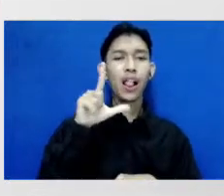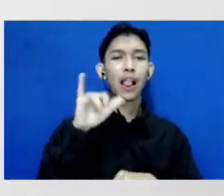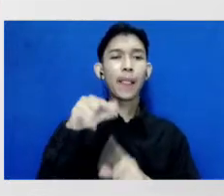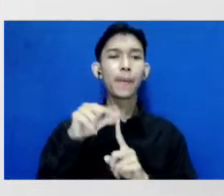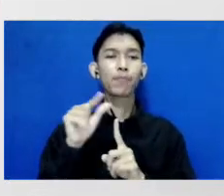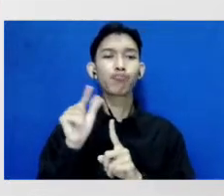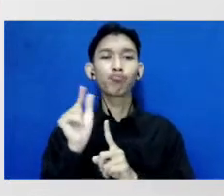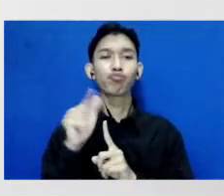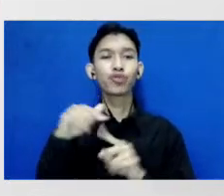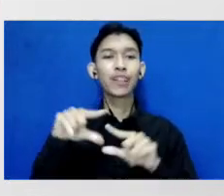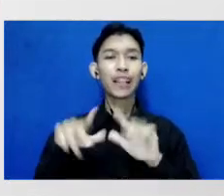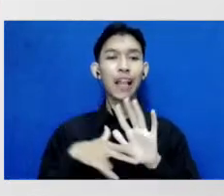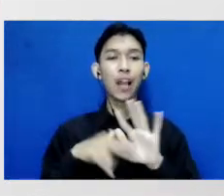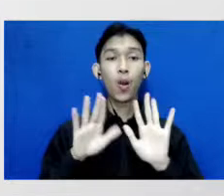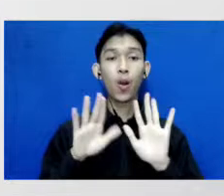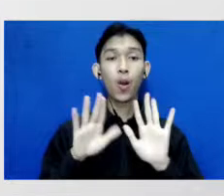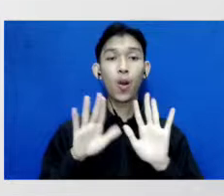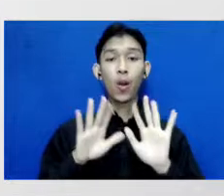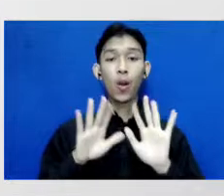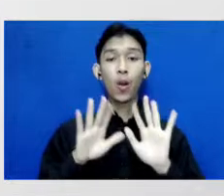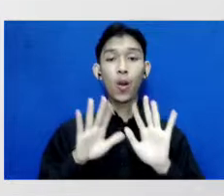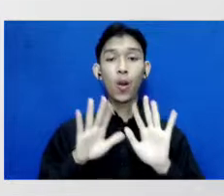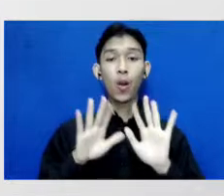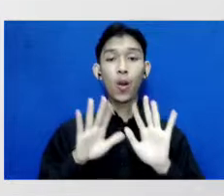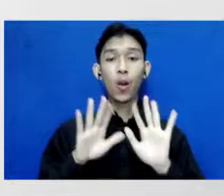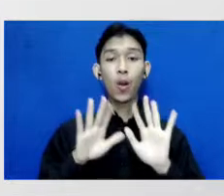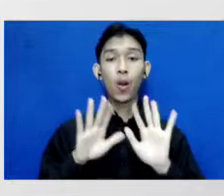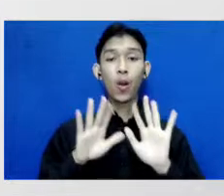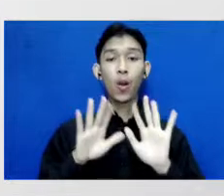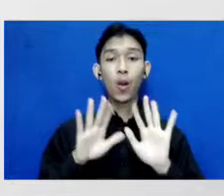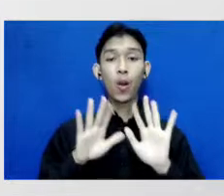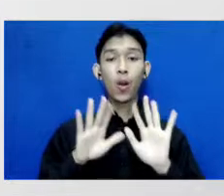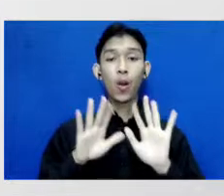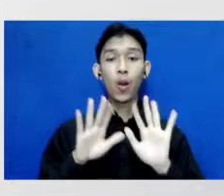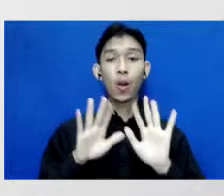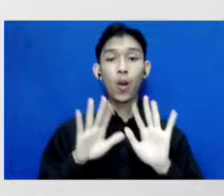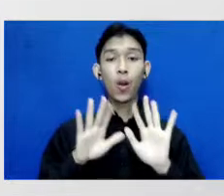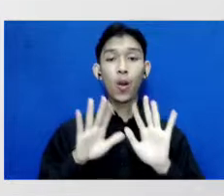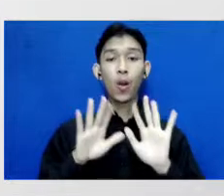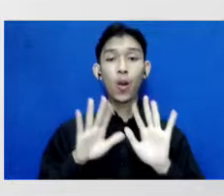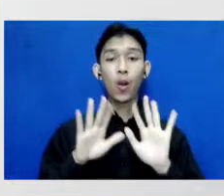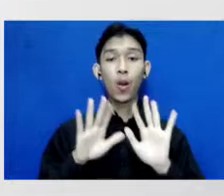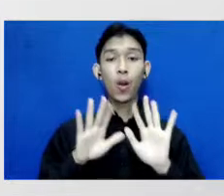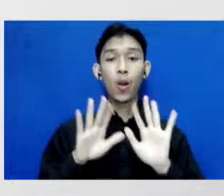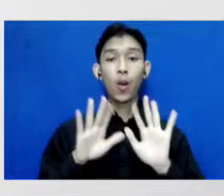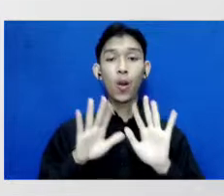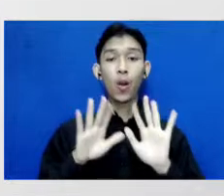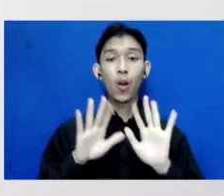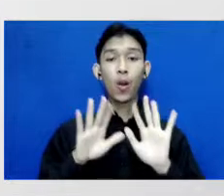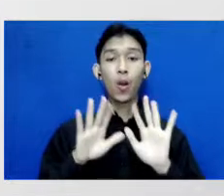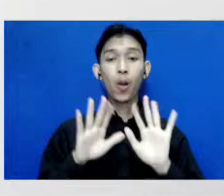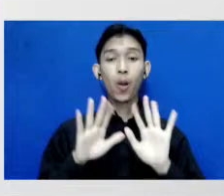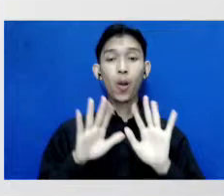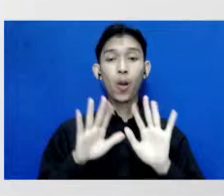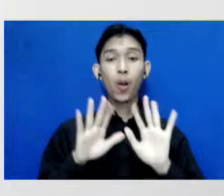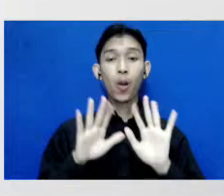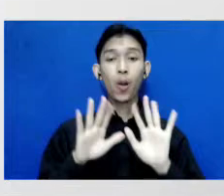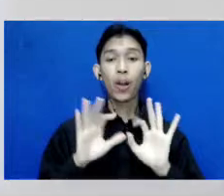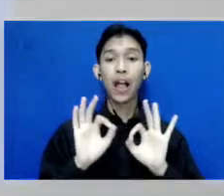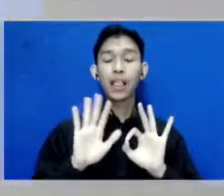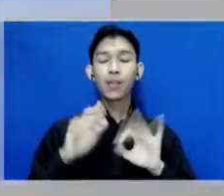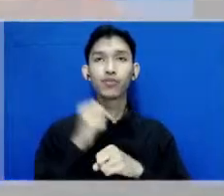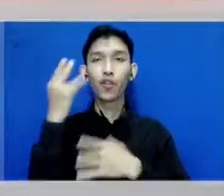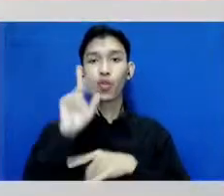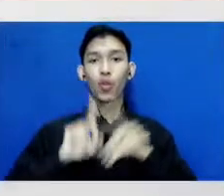Ya, nanti kita infokan lagi soal kegiatan kompetisi ini, tapi untuk hemat waktu, kita langsung saja ke pembicara berikutnya ya,